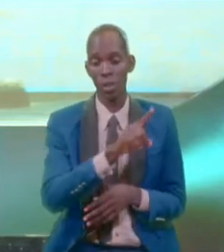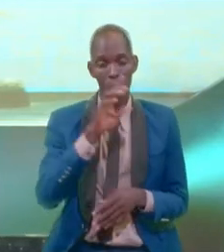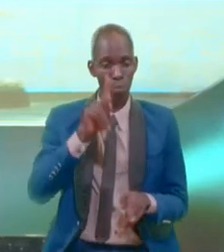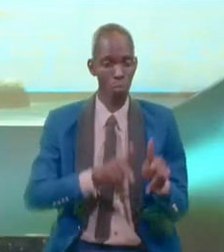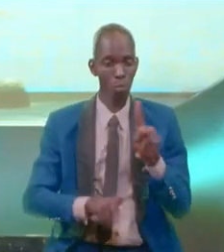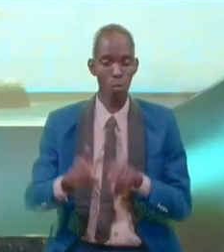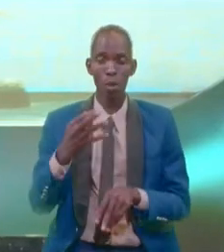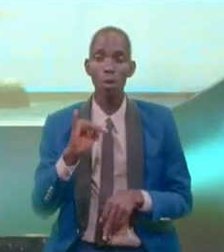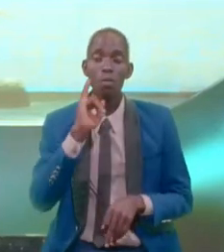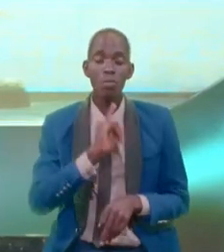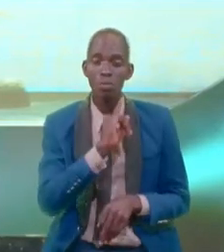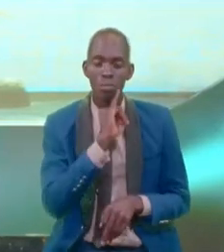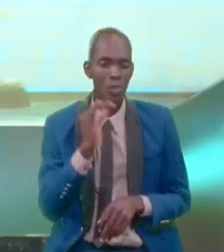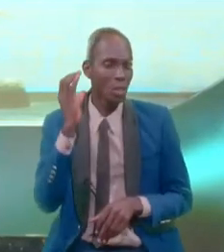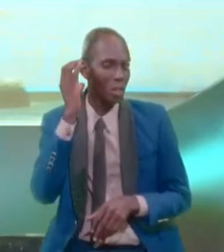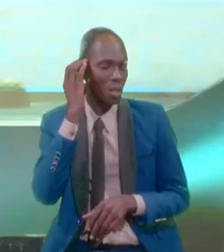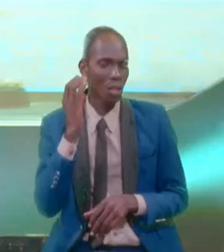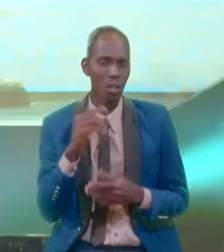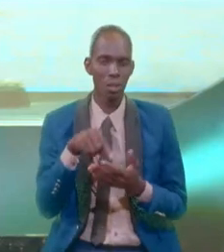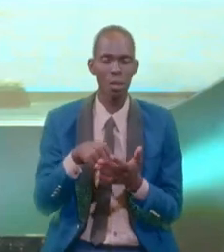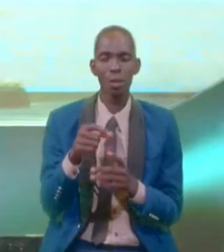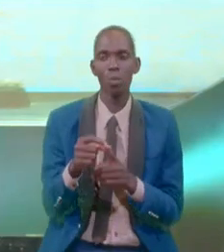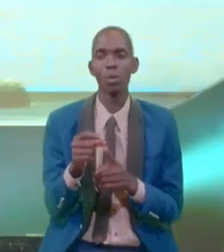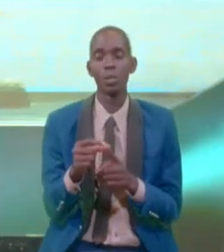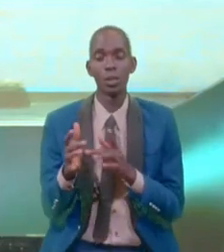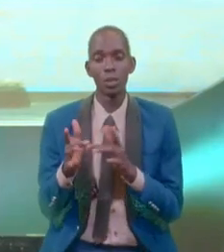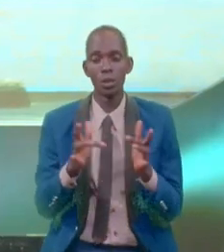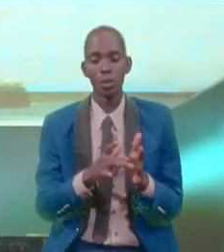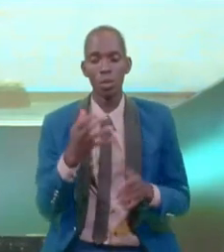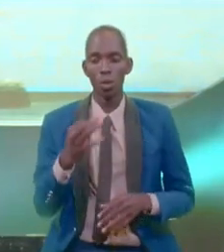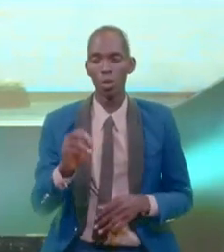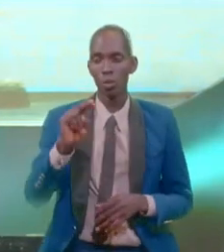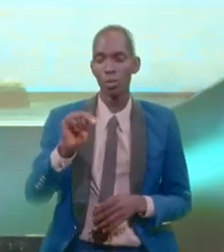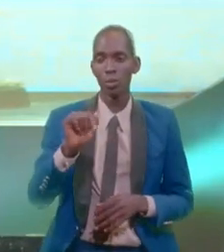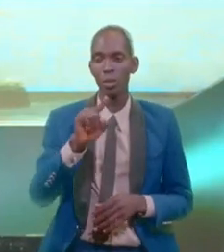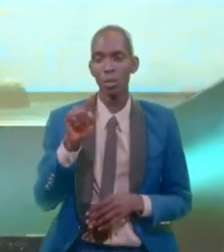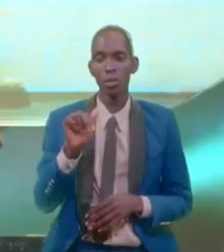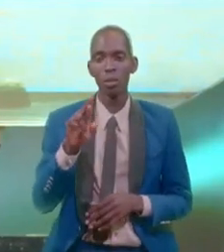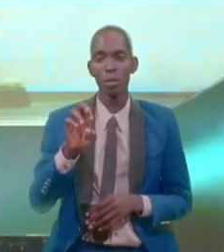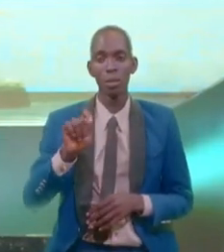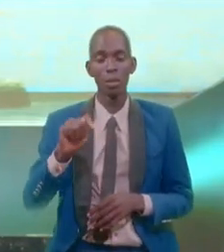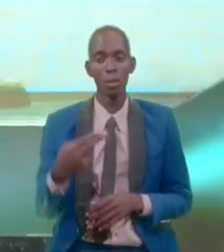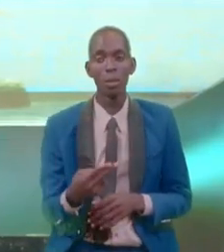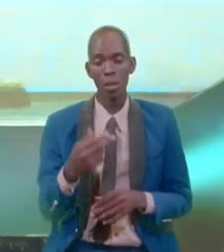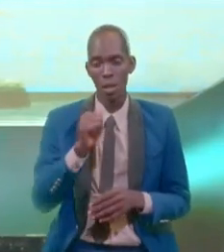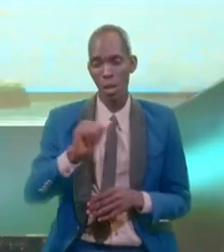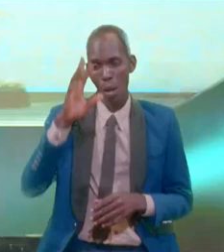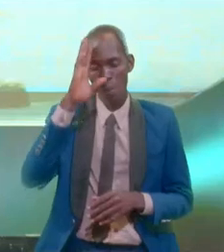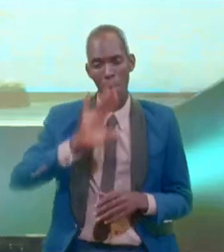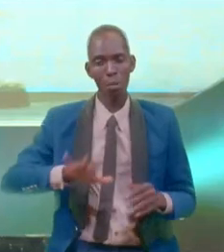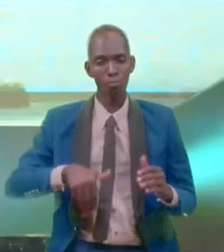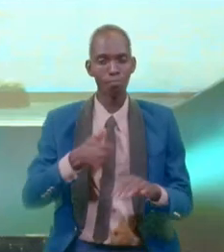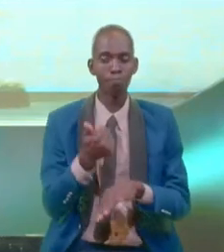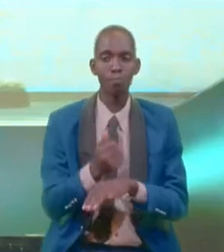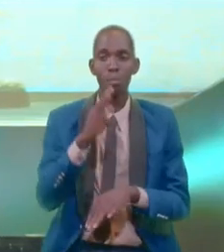22. Hommes israélites, écoutez ces paroles. Jésus de Nazareth, cet homme à qui Dieu